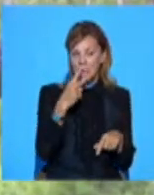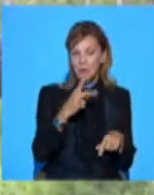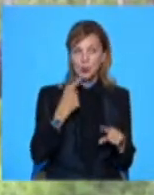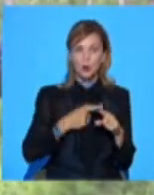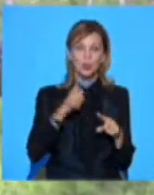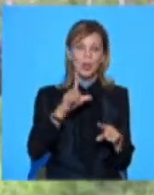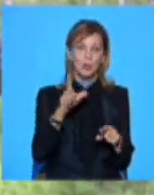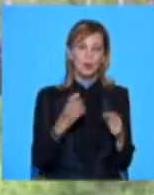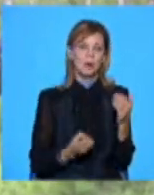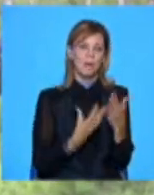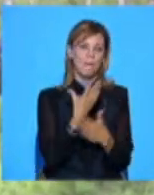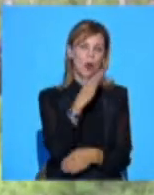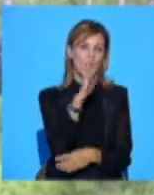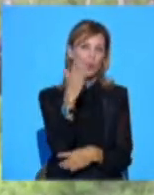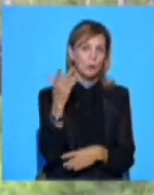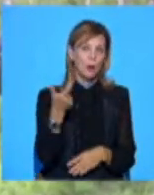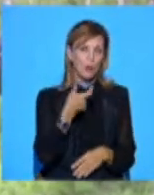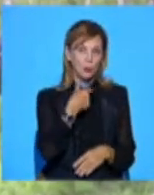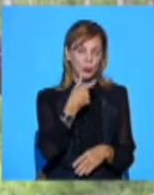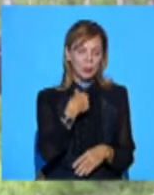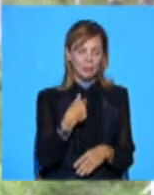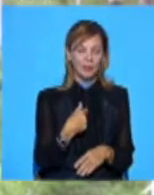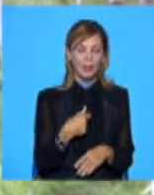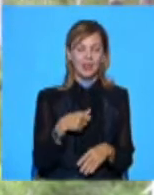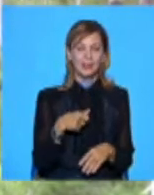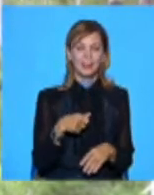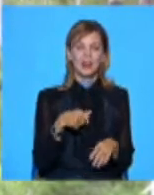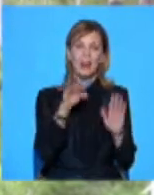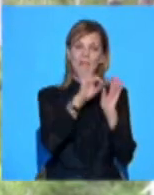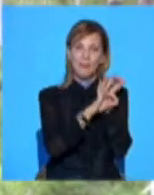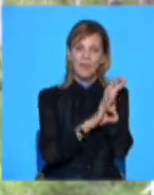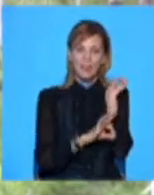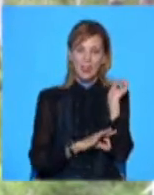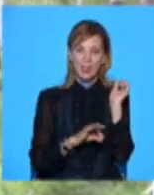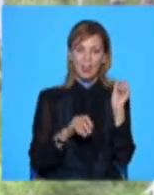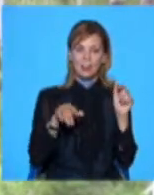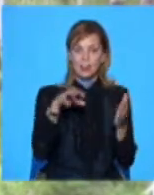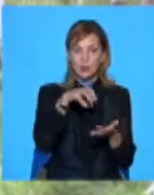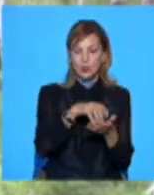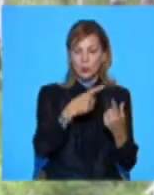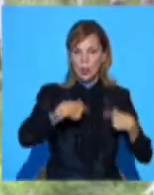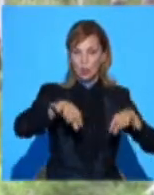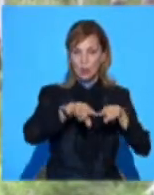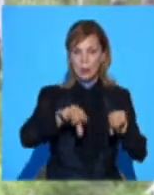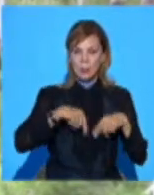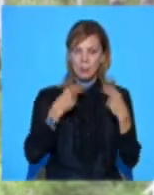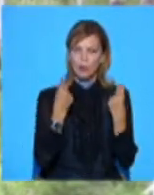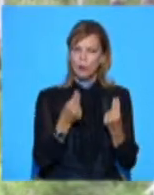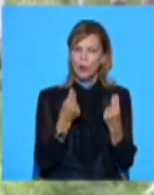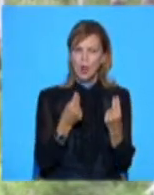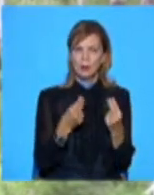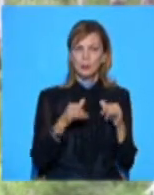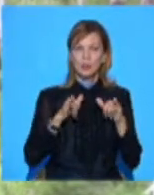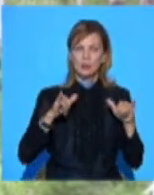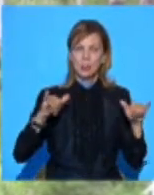flori, pomi, fructiferi, viță de vie. În zona noastră este foarte bine văzut